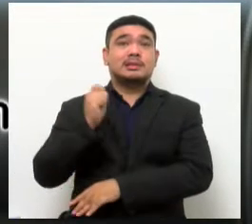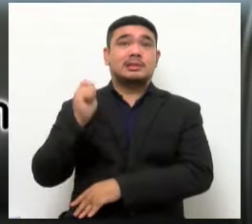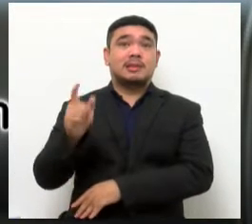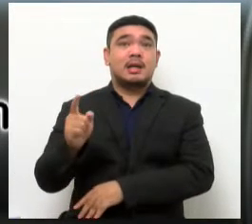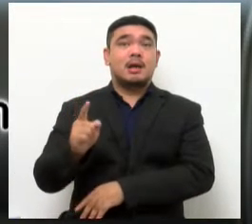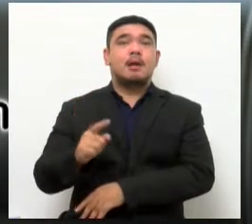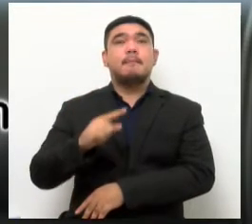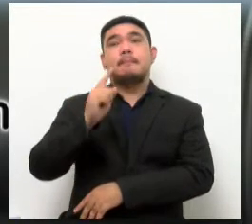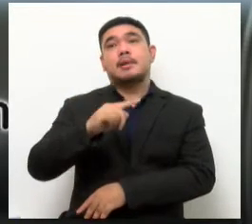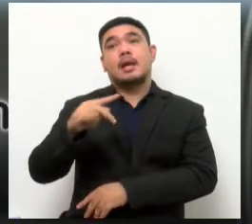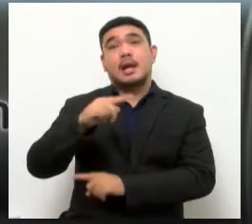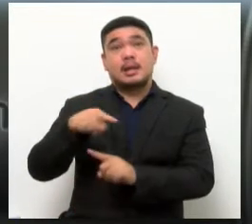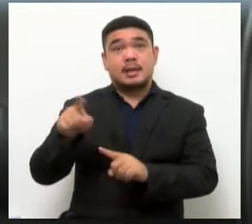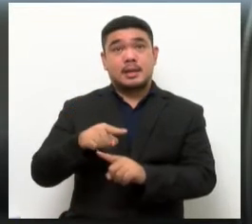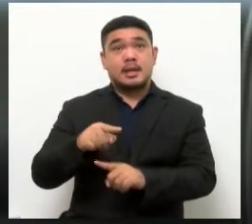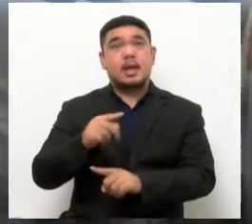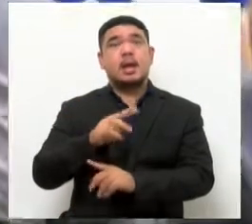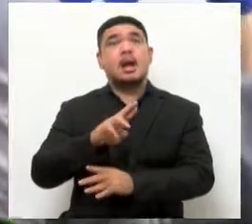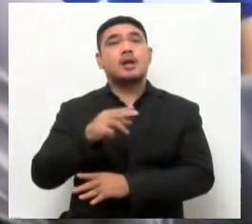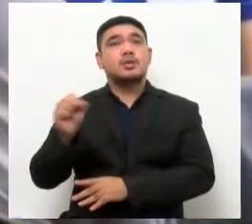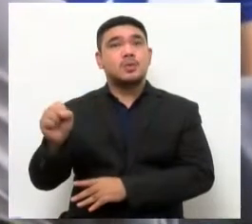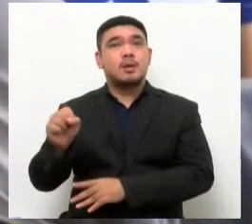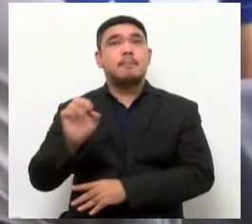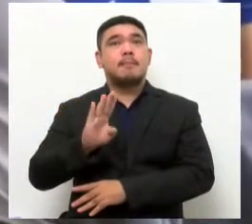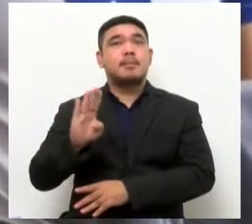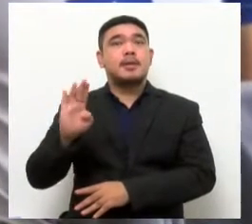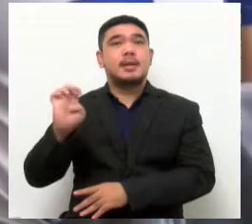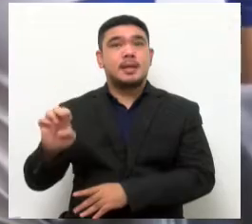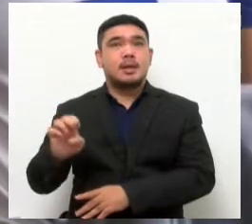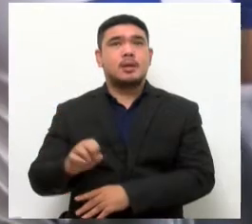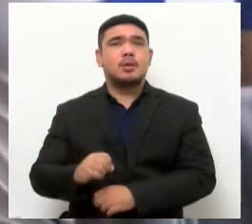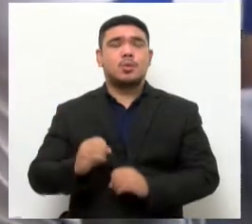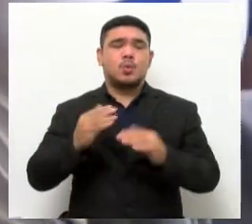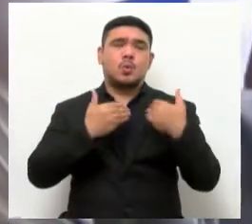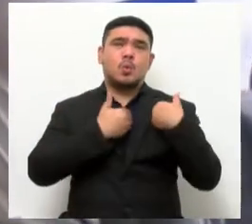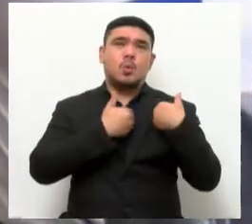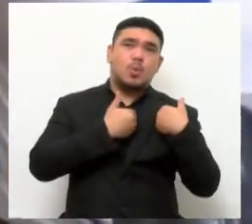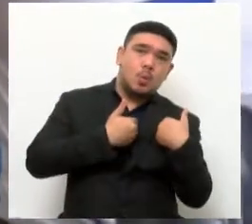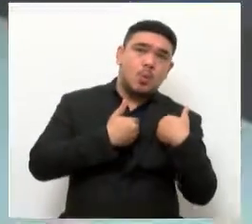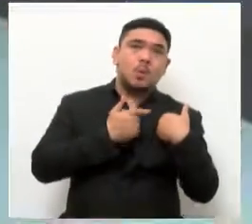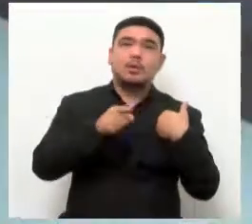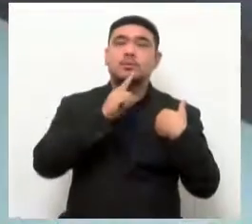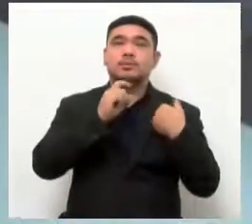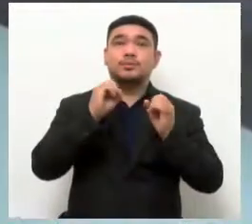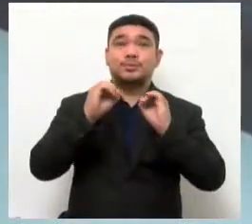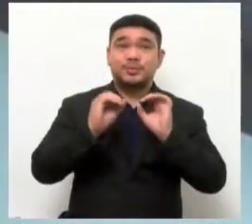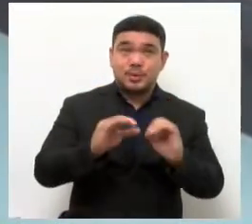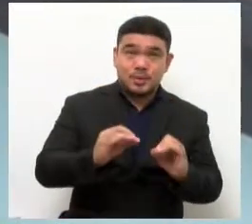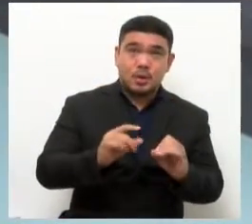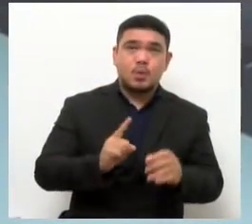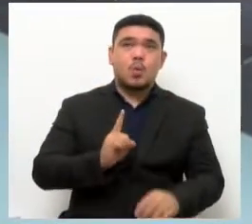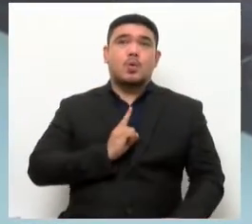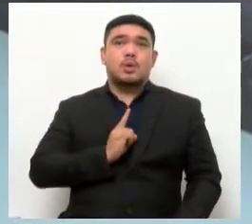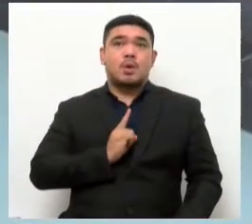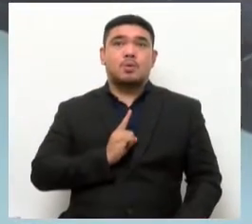ษาอังกฤษเพื่อรับผิดชอบหลักสูตร EBE ครูค่อนข้างเหนื่อยครับเพราะต้องรับผิดชอบสอนเพียงคนเดียว